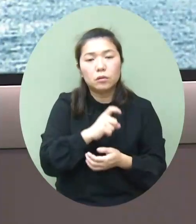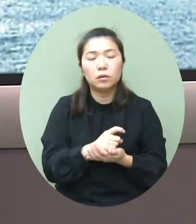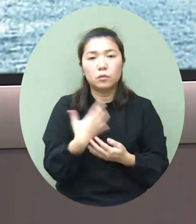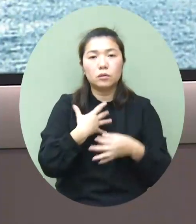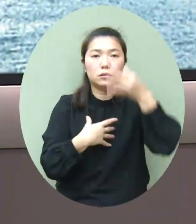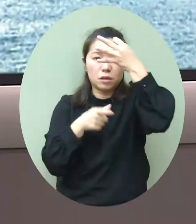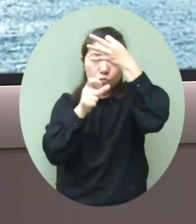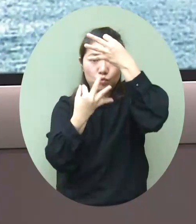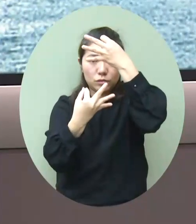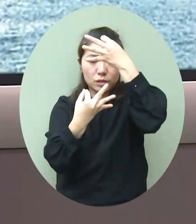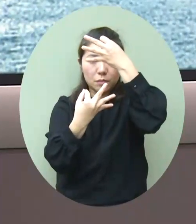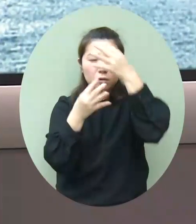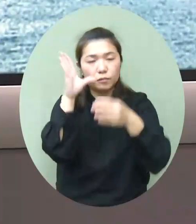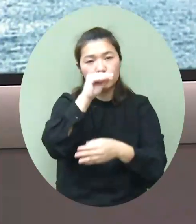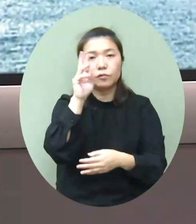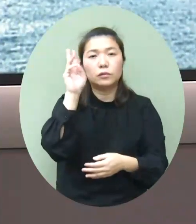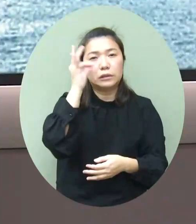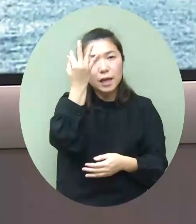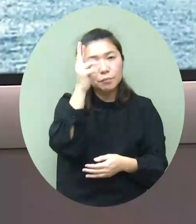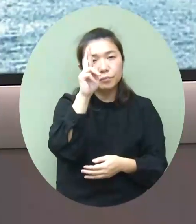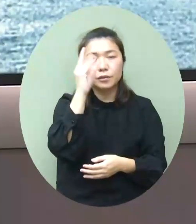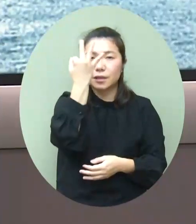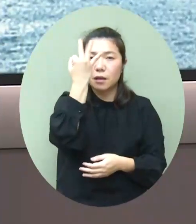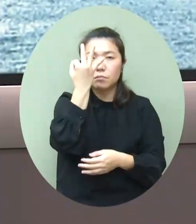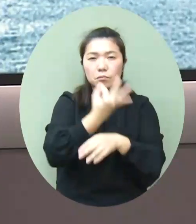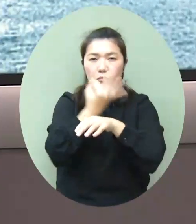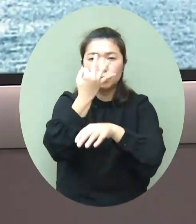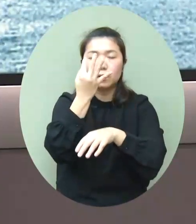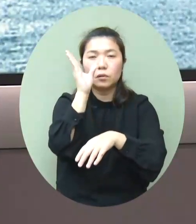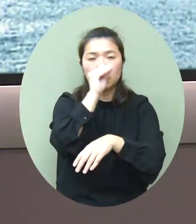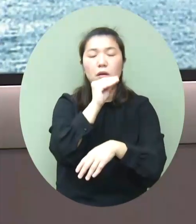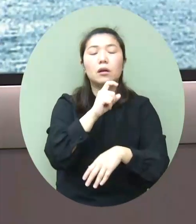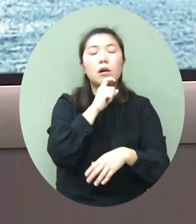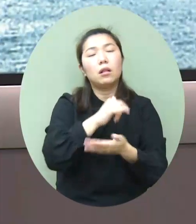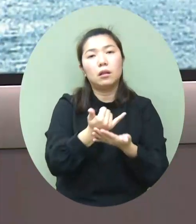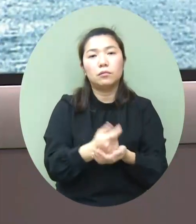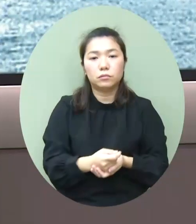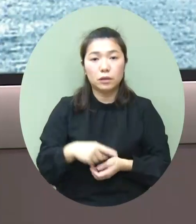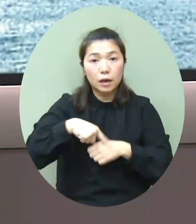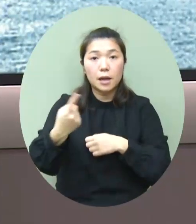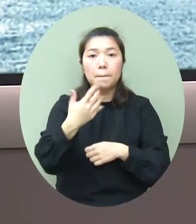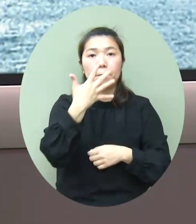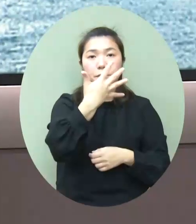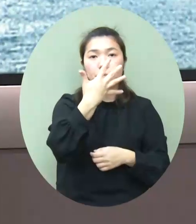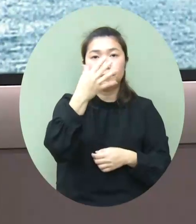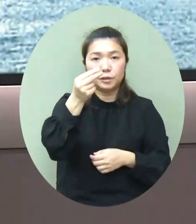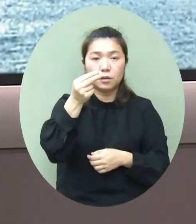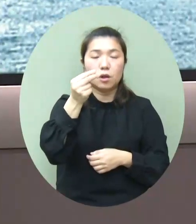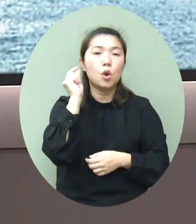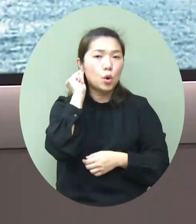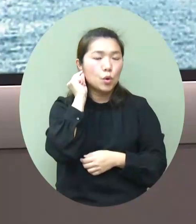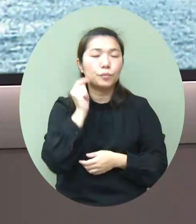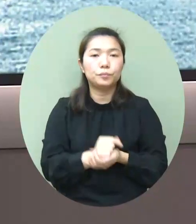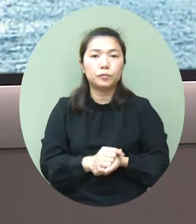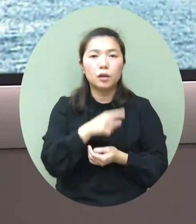烧，在3月3号的凌晨3点离世。另外第二位是